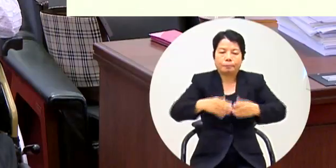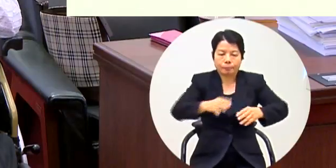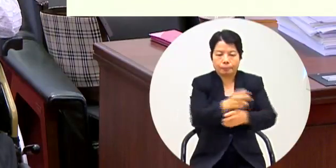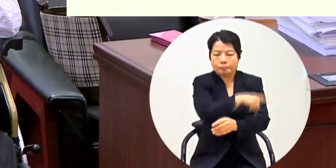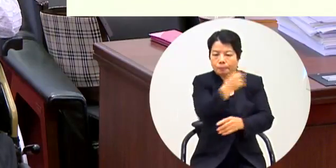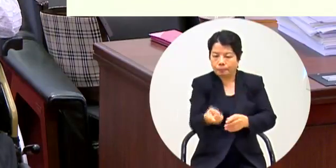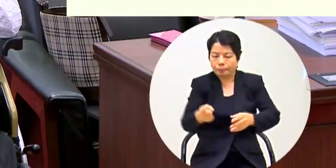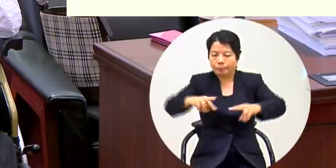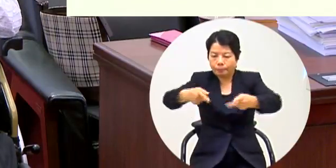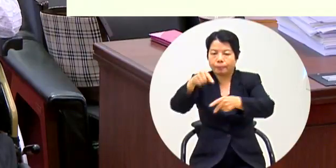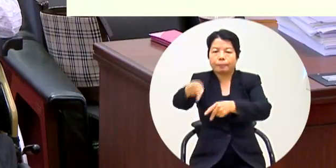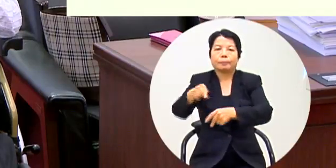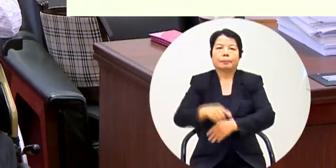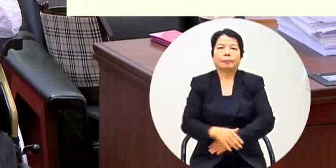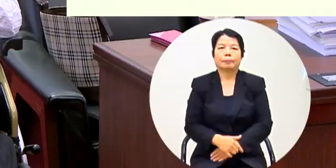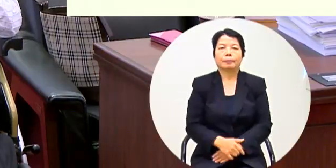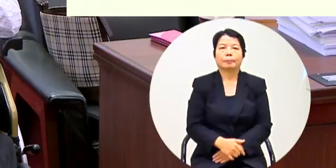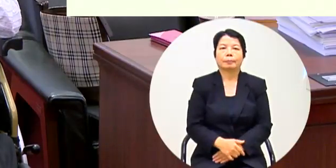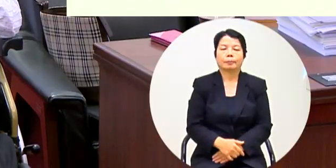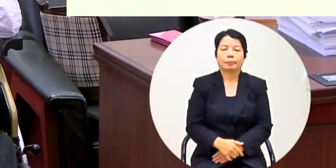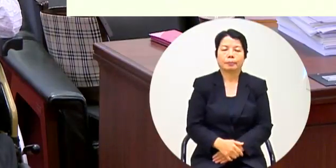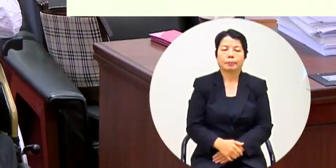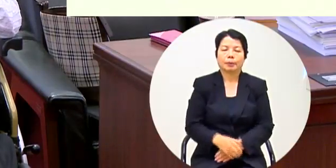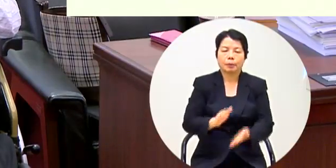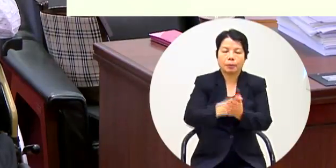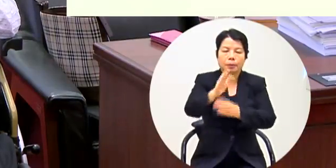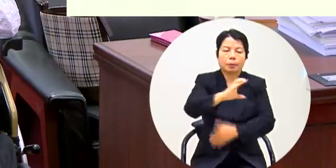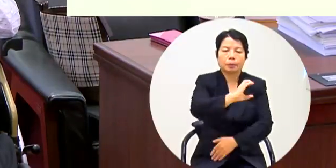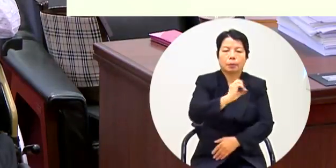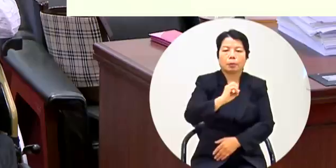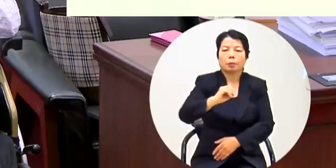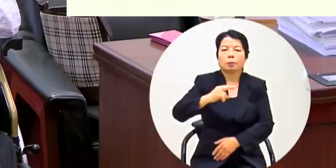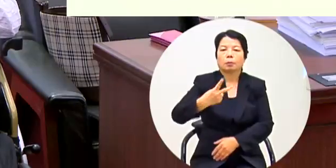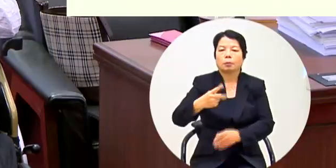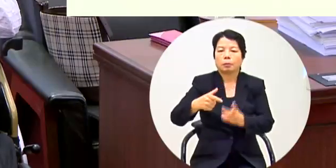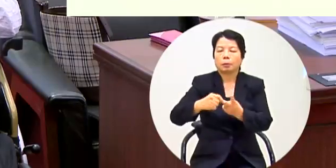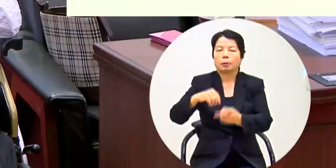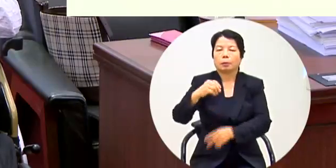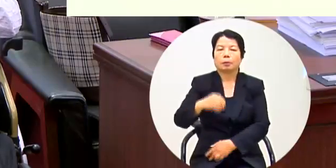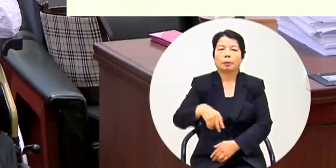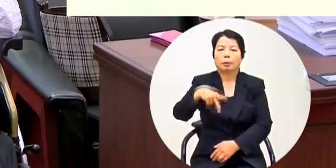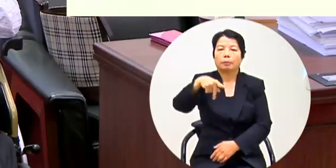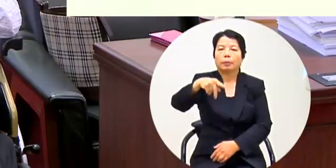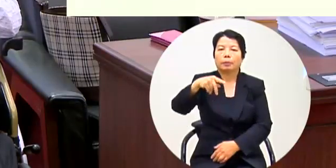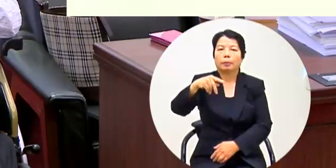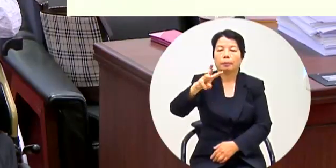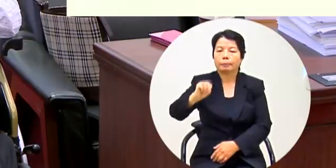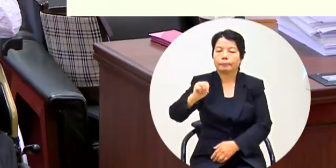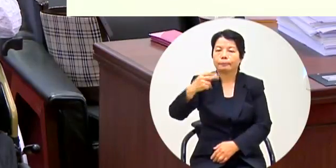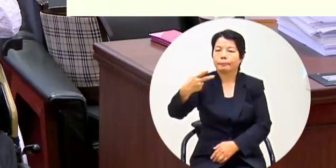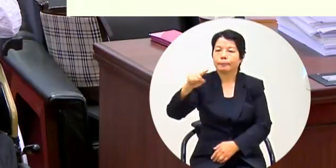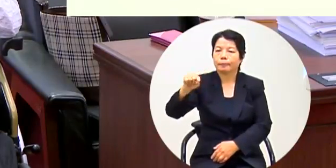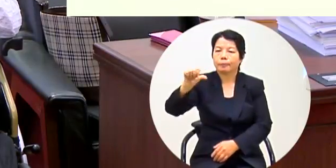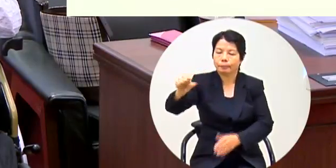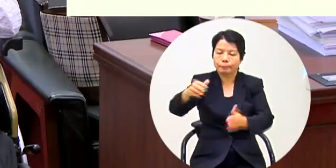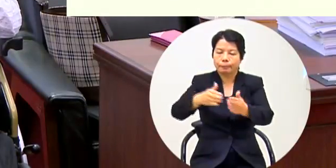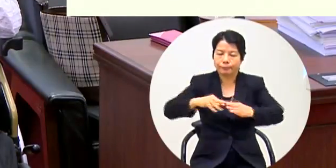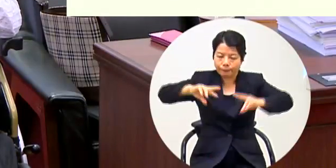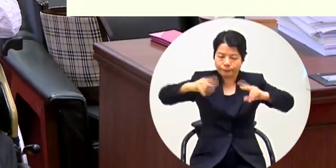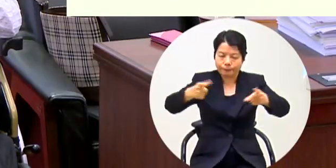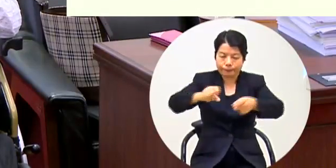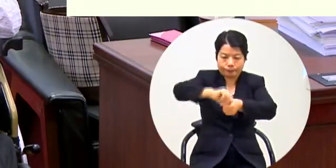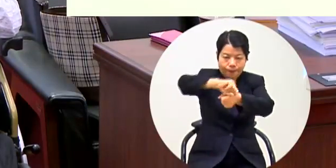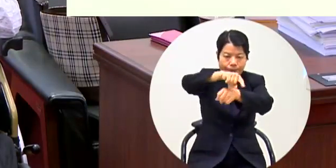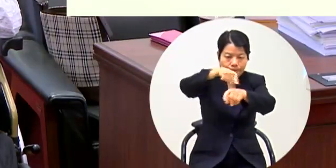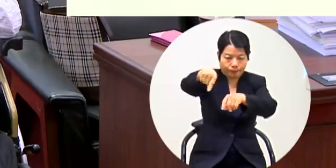个 CO2 PM2.5 的这个改善哈，是有很大的一个改变哈。那这个部分，我希望环保局能